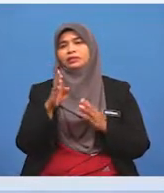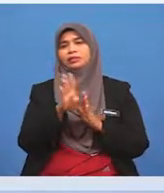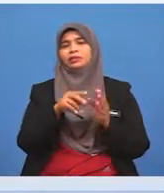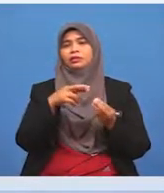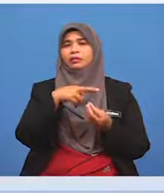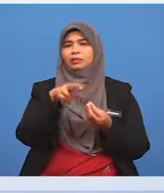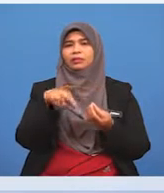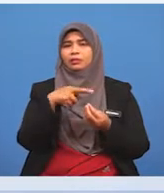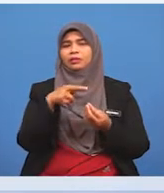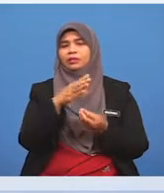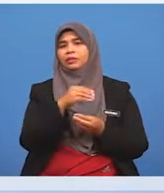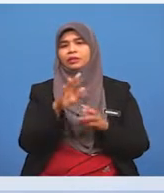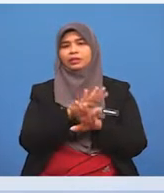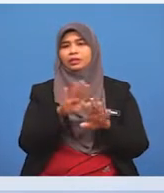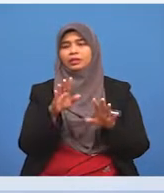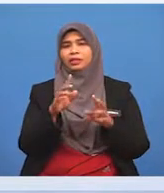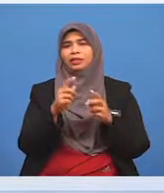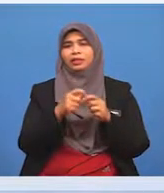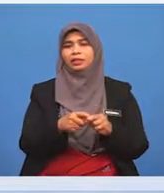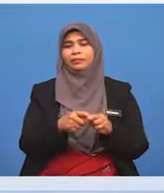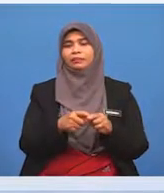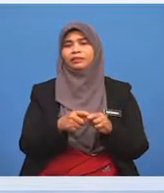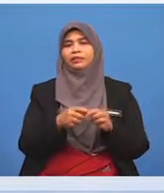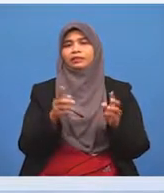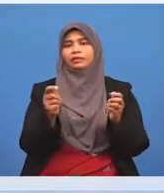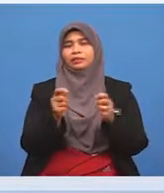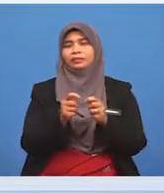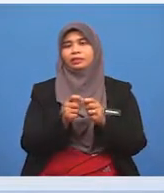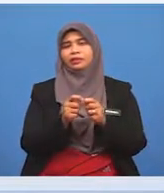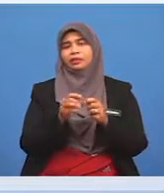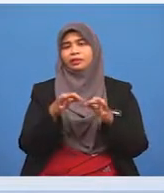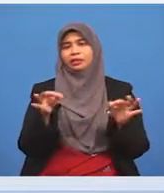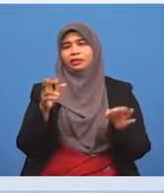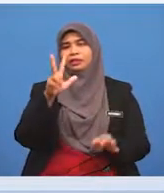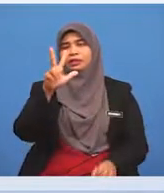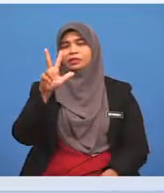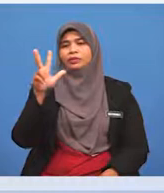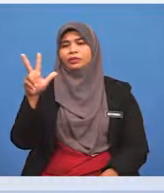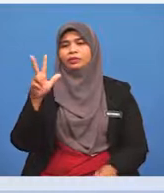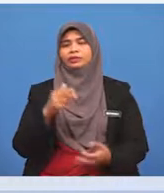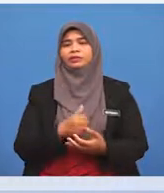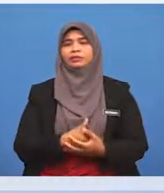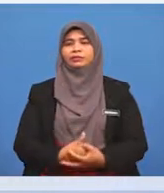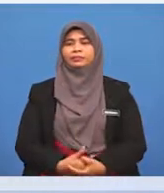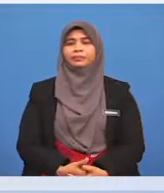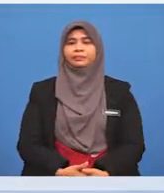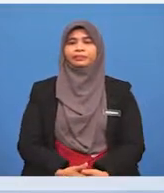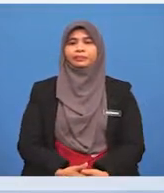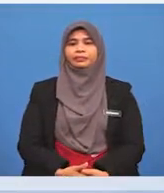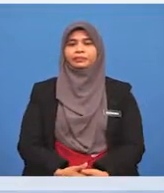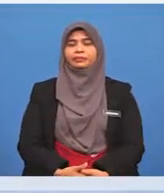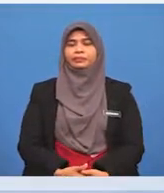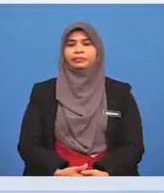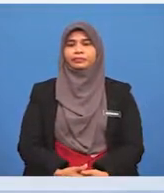Al-Anbiya, A'udzubillahi minasyaitonirrajim. Wa huwallazi khalaqal laila wan